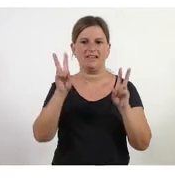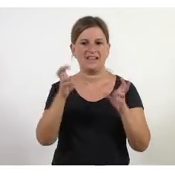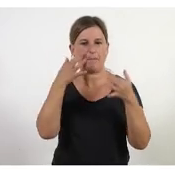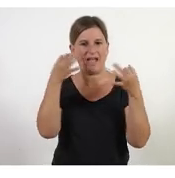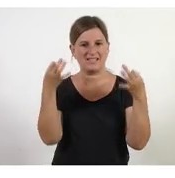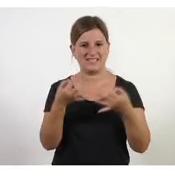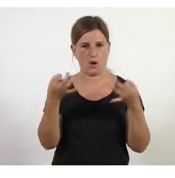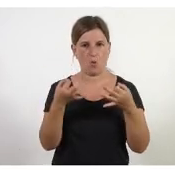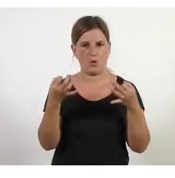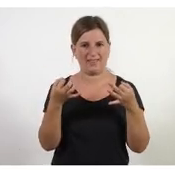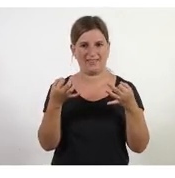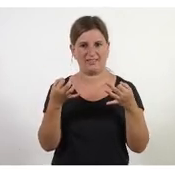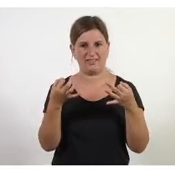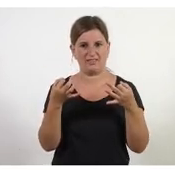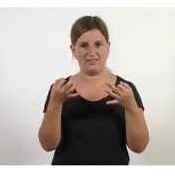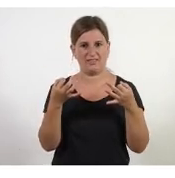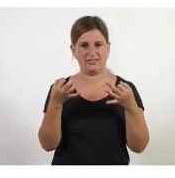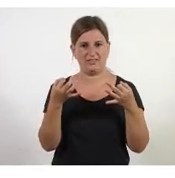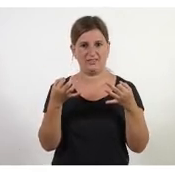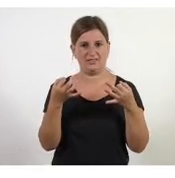la seguretat és tan forta com